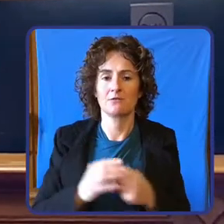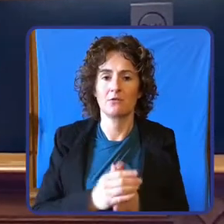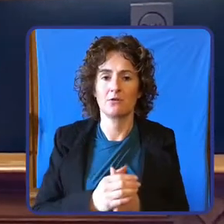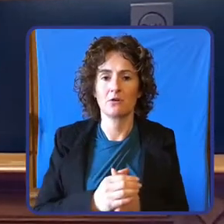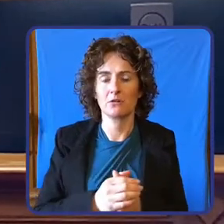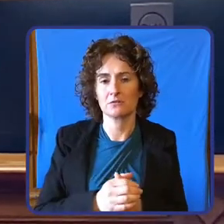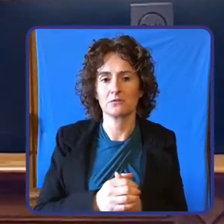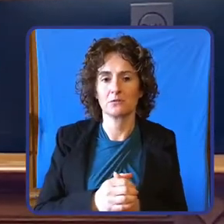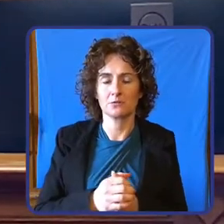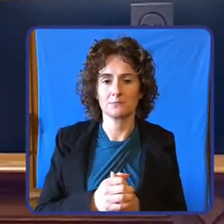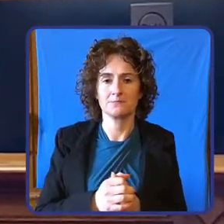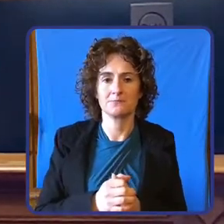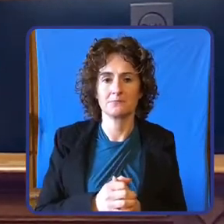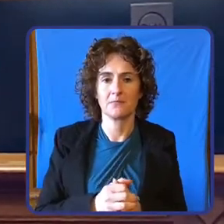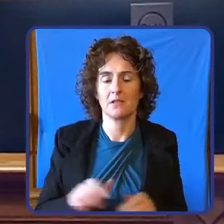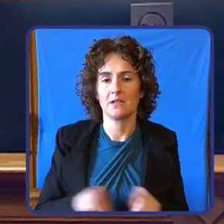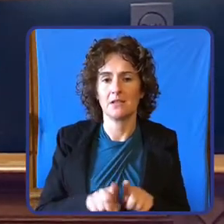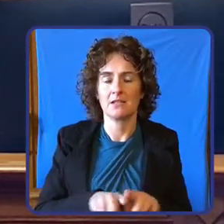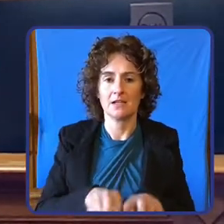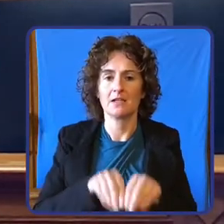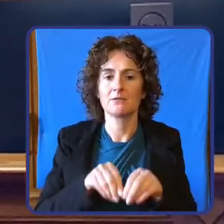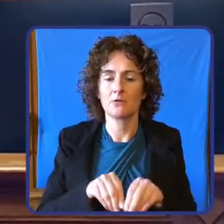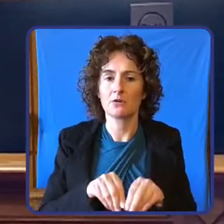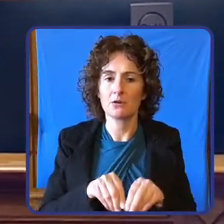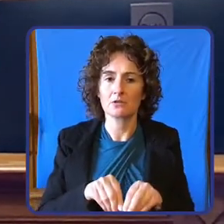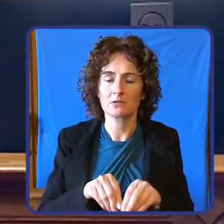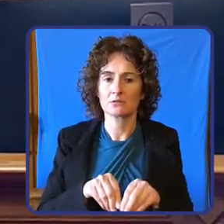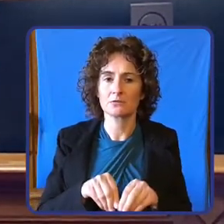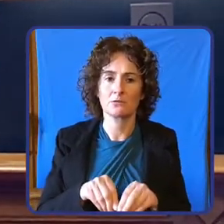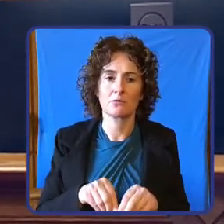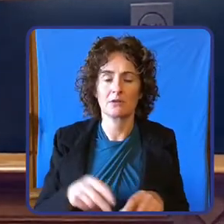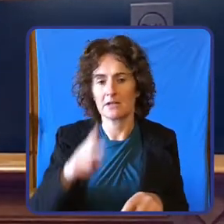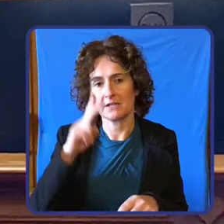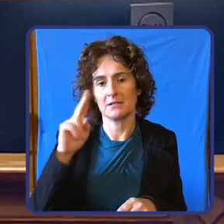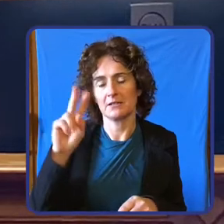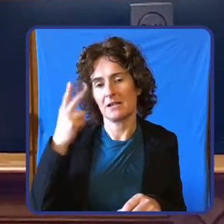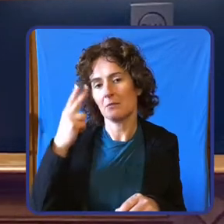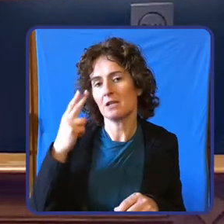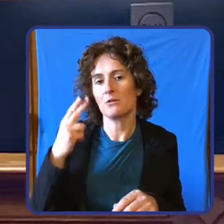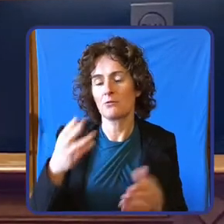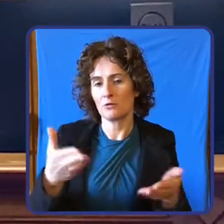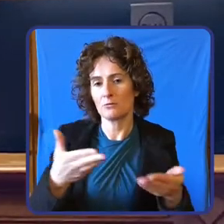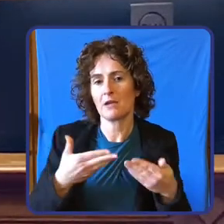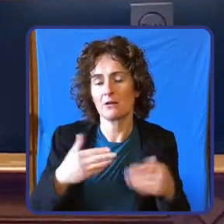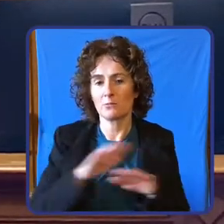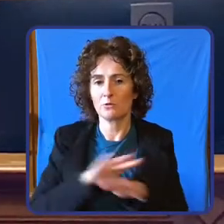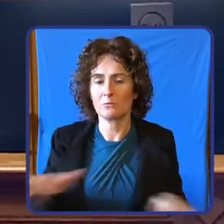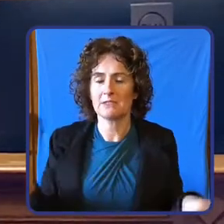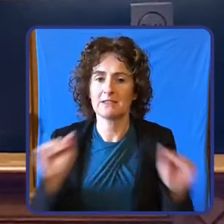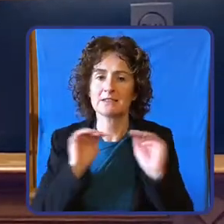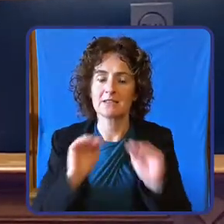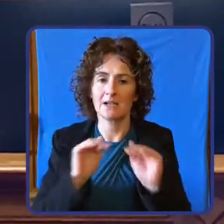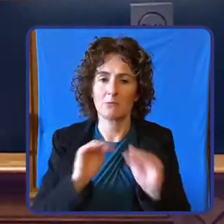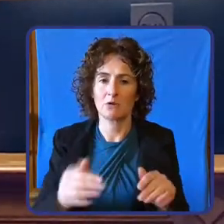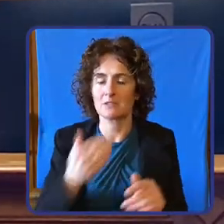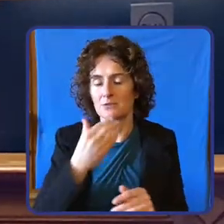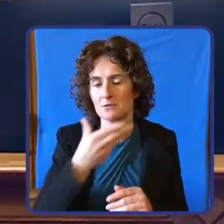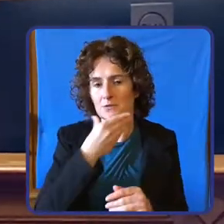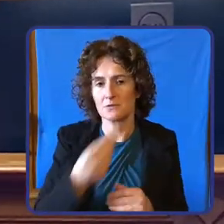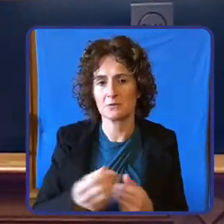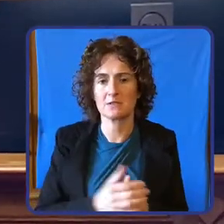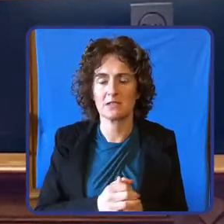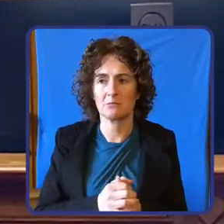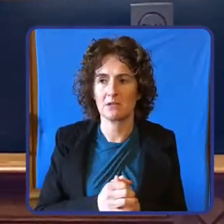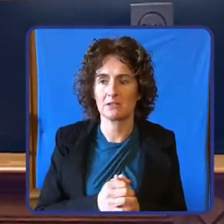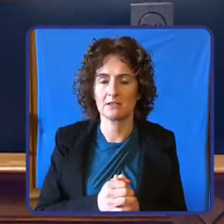Lázár János fogja tudni támogatni, és megkapjuk azt, amit minden más ellenzéki település is megkapott, ami neki jár. Köszönjük szépen.